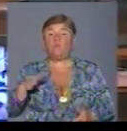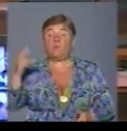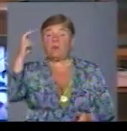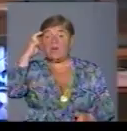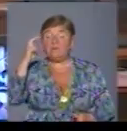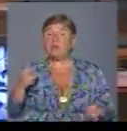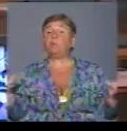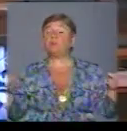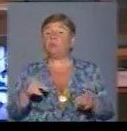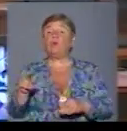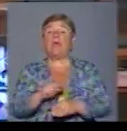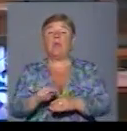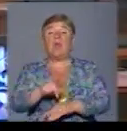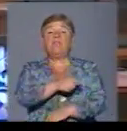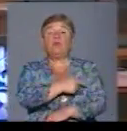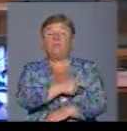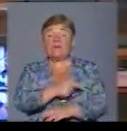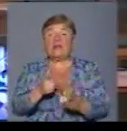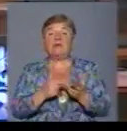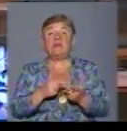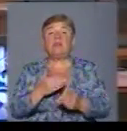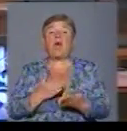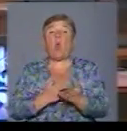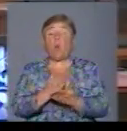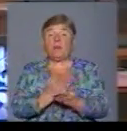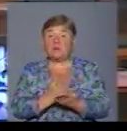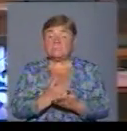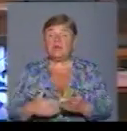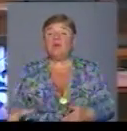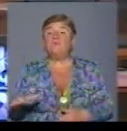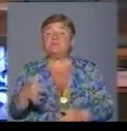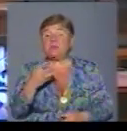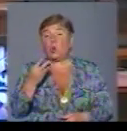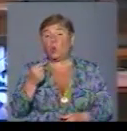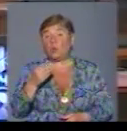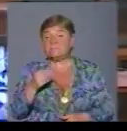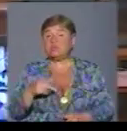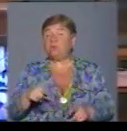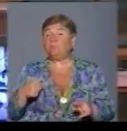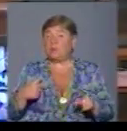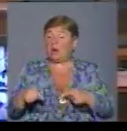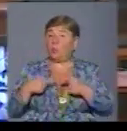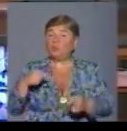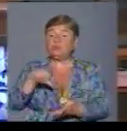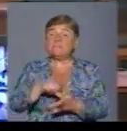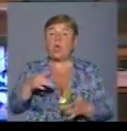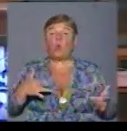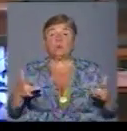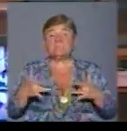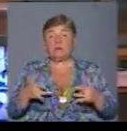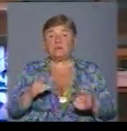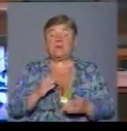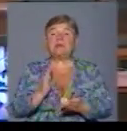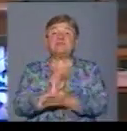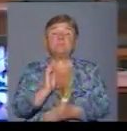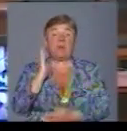лікування. Йому необхідно зробити кілька операцій із заміни аорти. Всі гроші за каву по-турецьки, продану під час концерту, спрямують на оплату